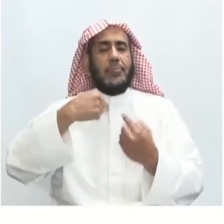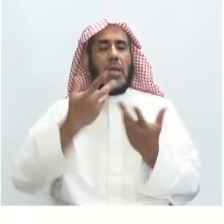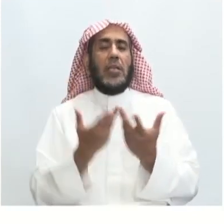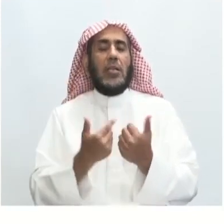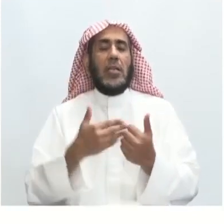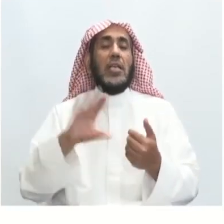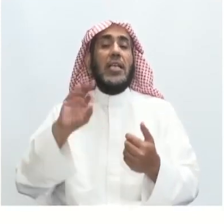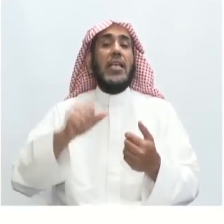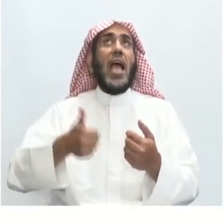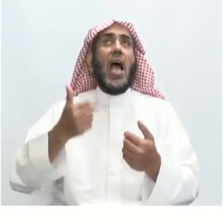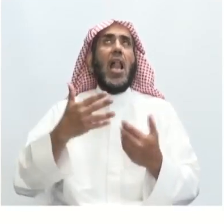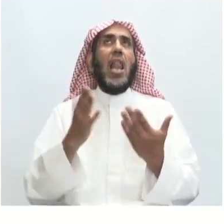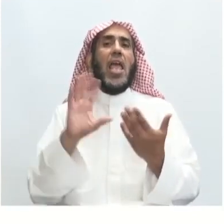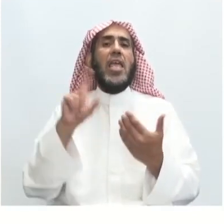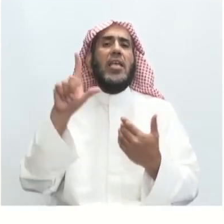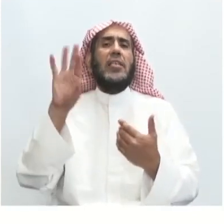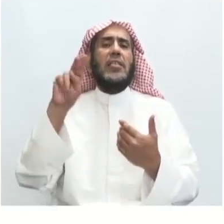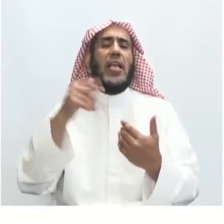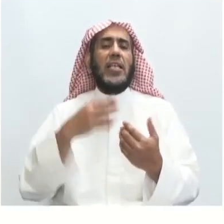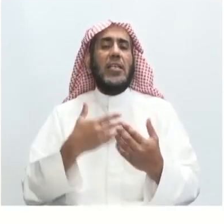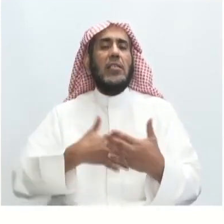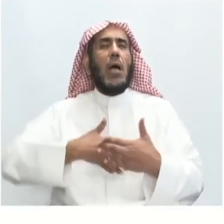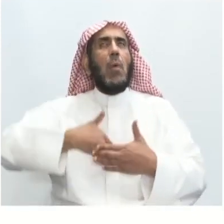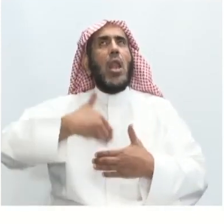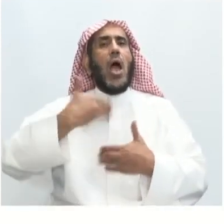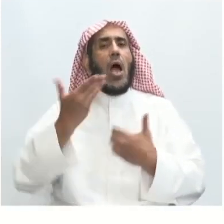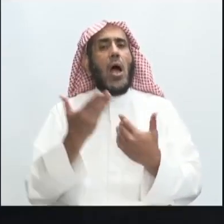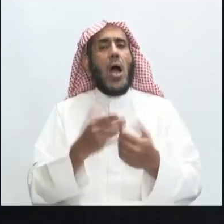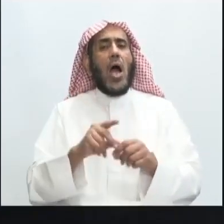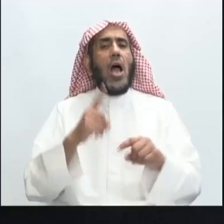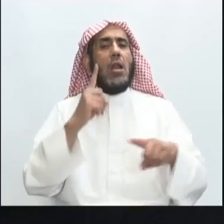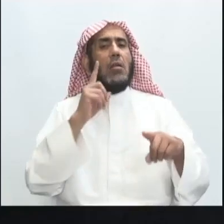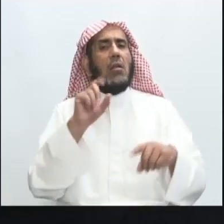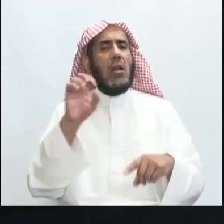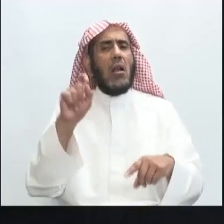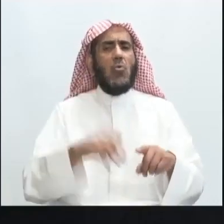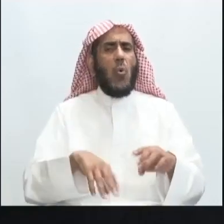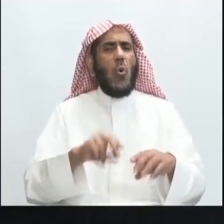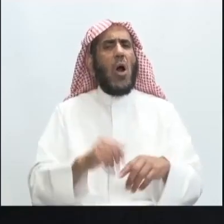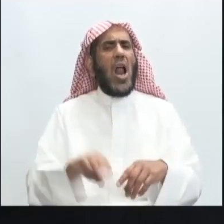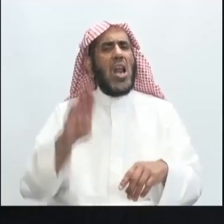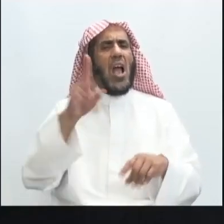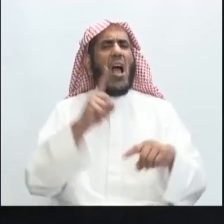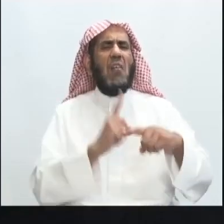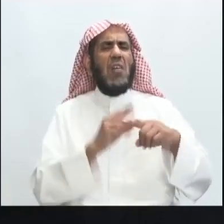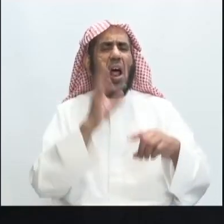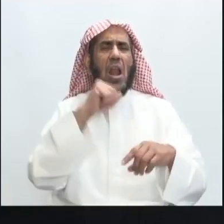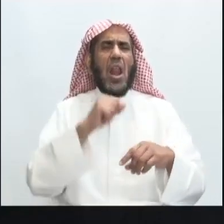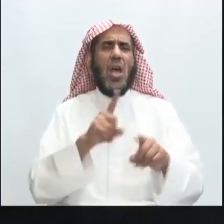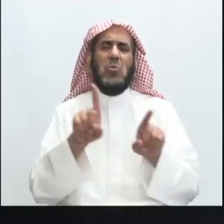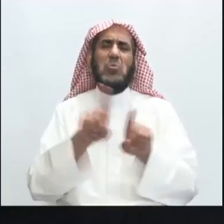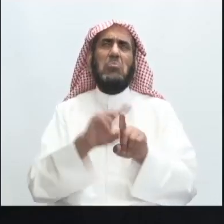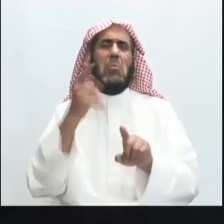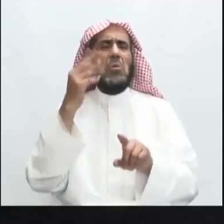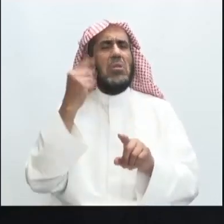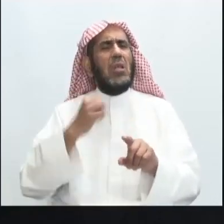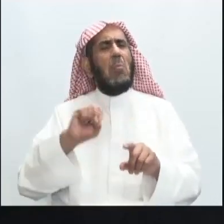التمني يا ليتني يا ليتني يتمنى الكافر انه لم يشرك بربه طيب